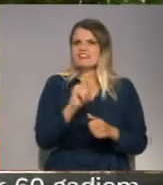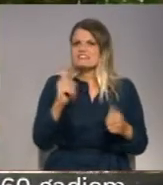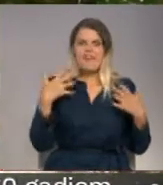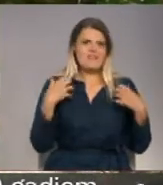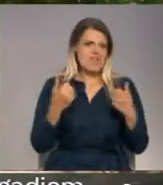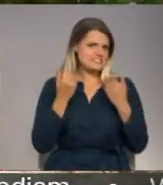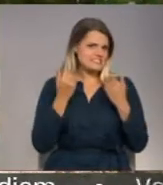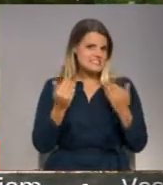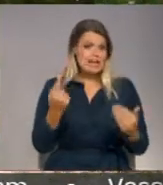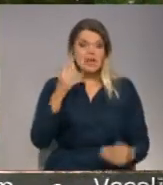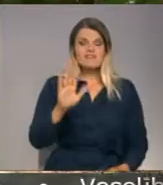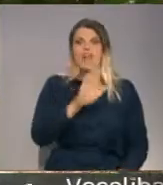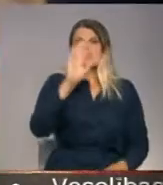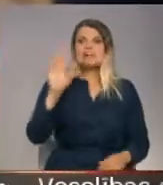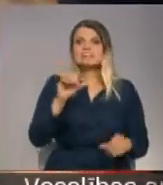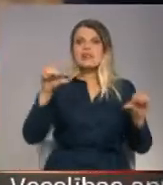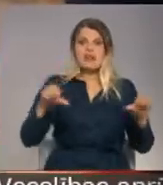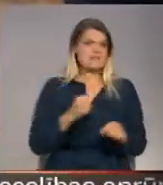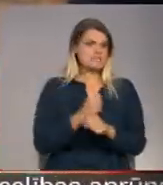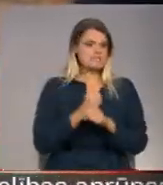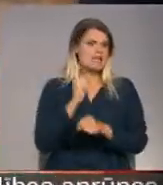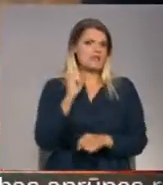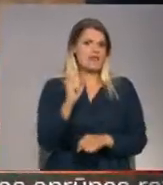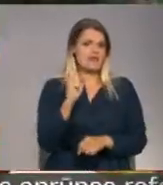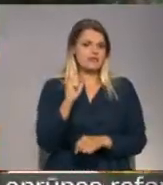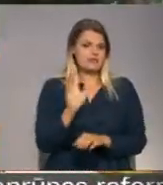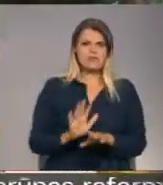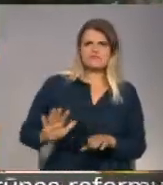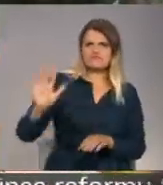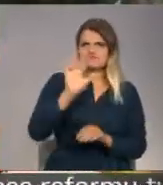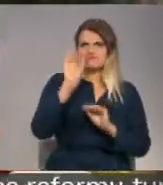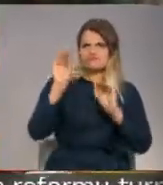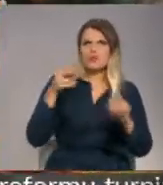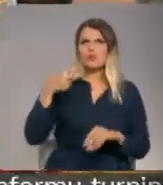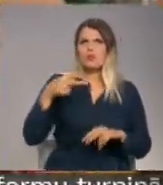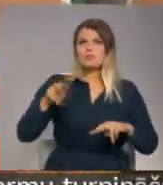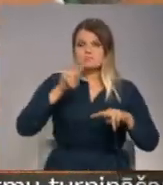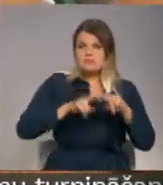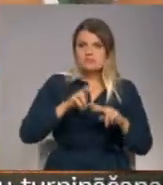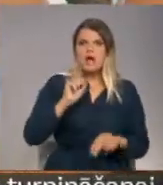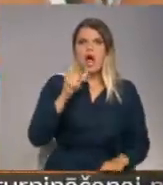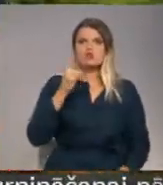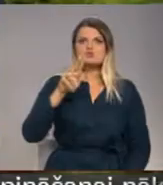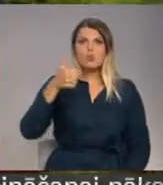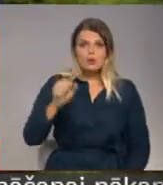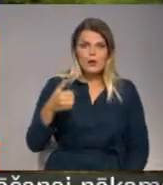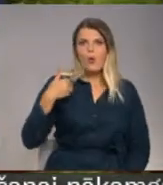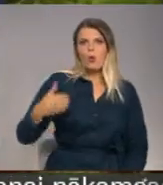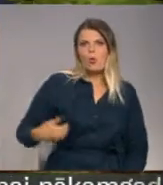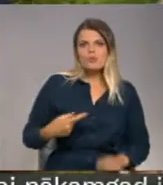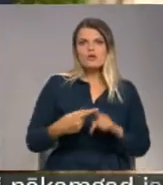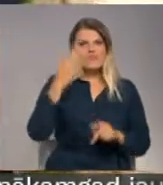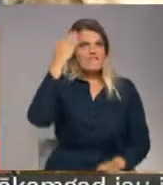veselībai. Vienas dienas kafejnīcas darbojās visā Suitu kultūra telpā – Alsungas, Kuldīgas un Ventspils novados. Lielākoties